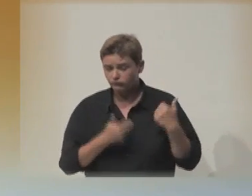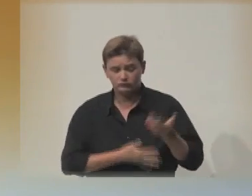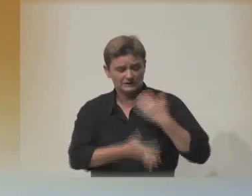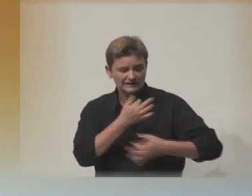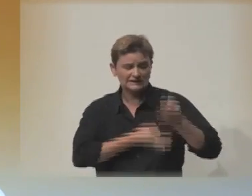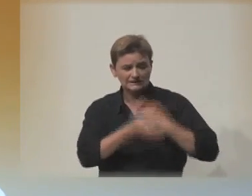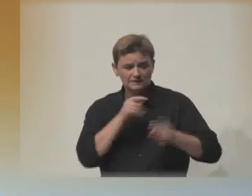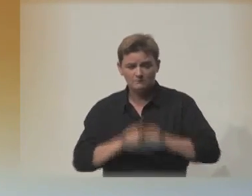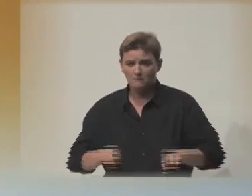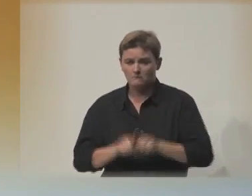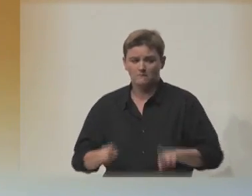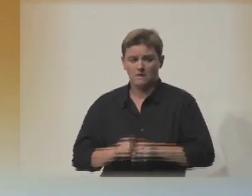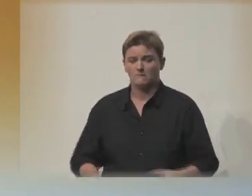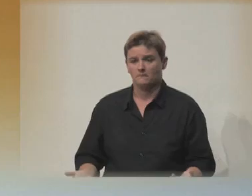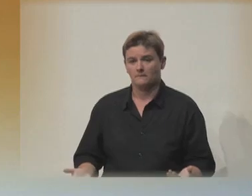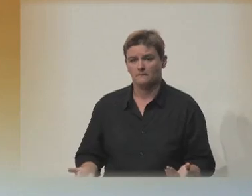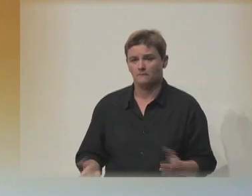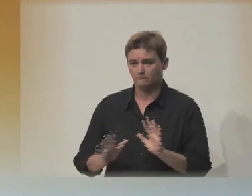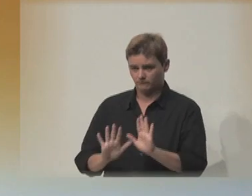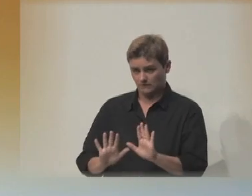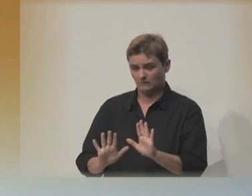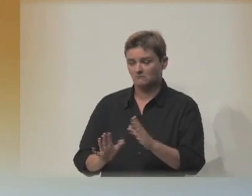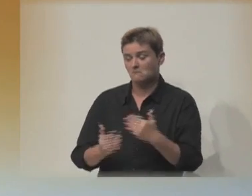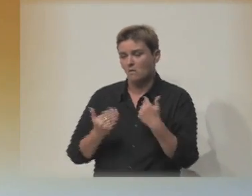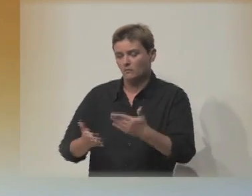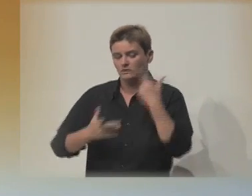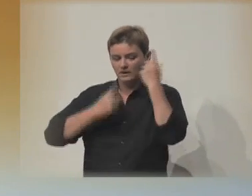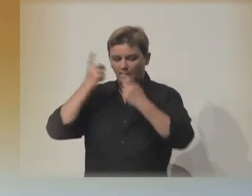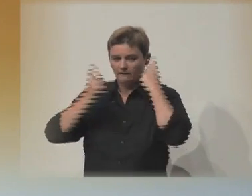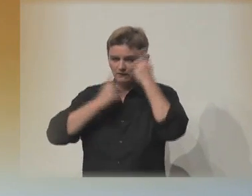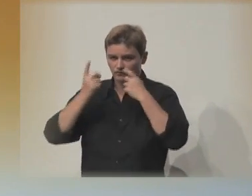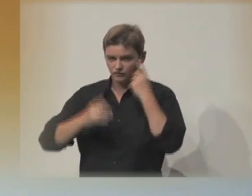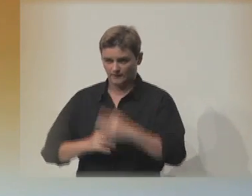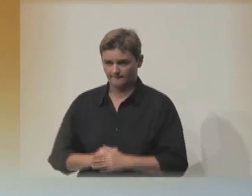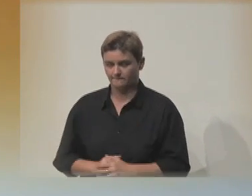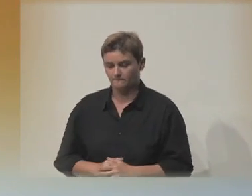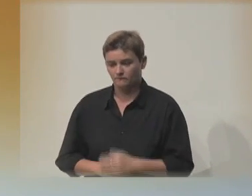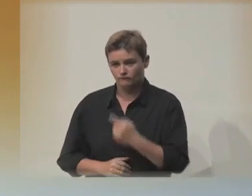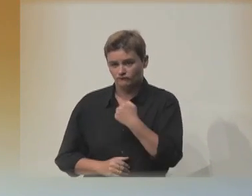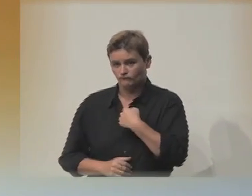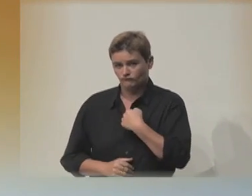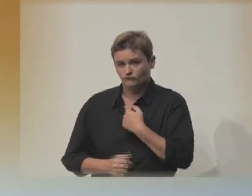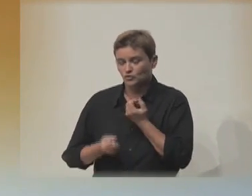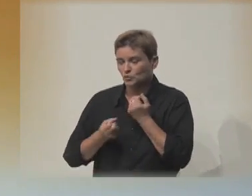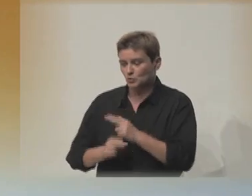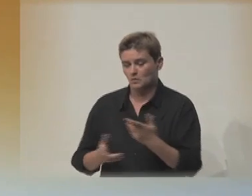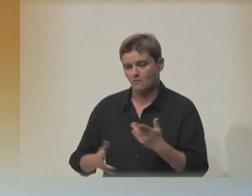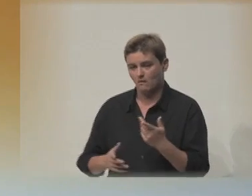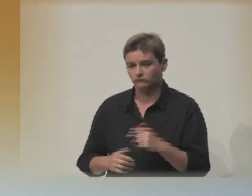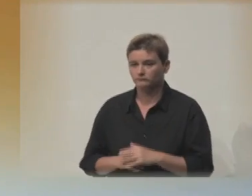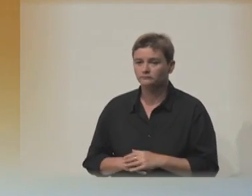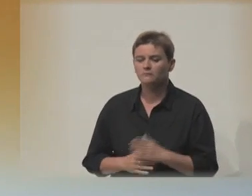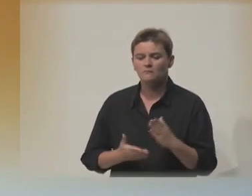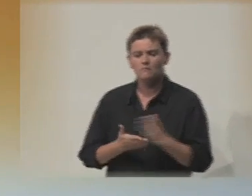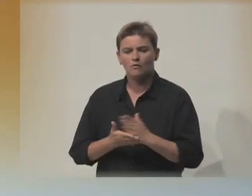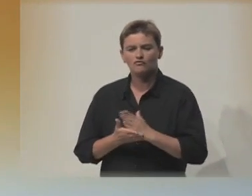années. Et si vous voulez y réfléchir une seconde, je suis persuadé que le sort qui a été réservé au